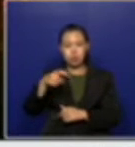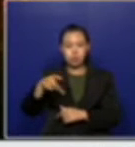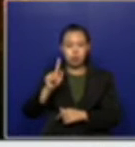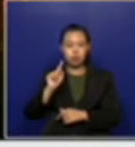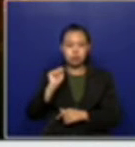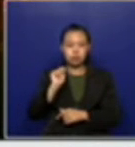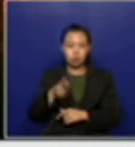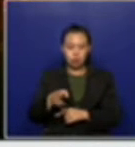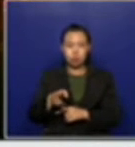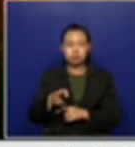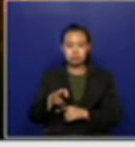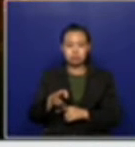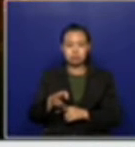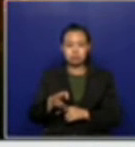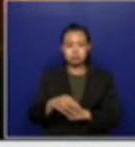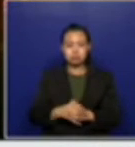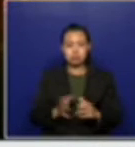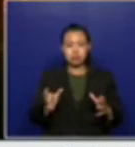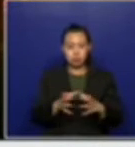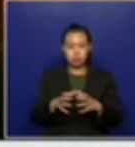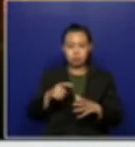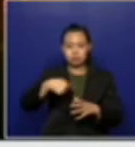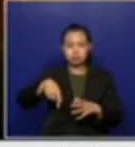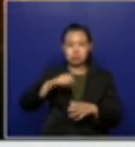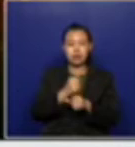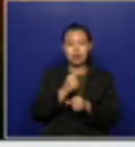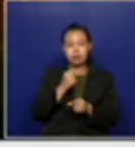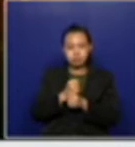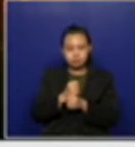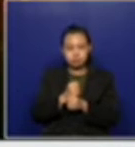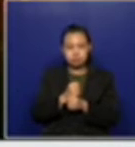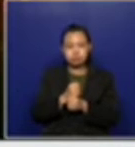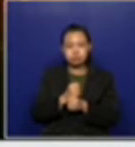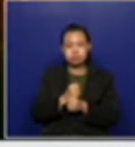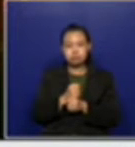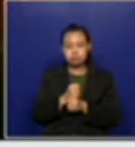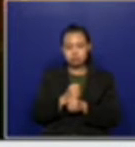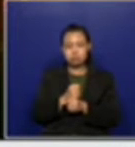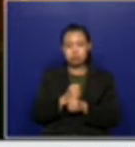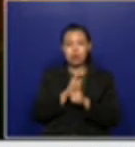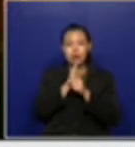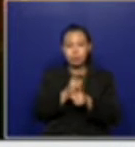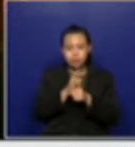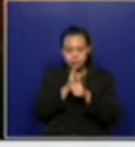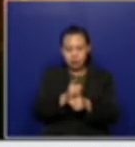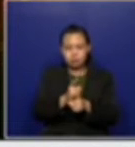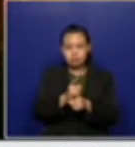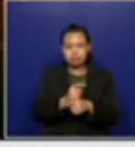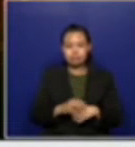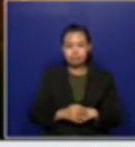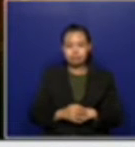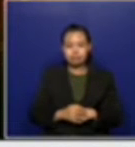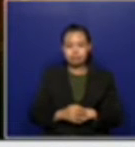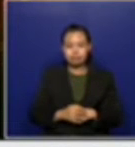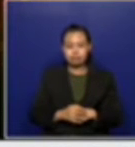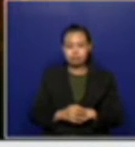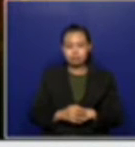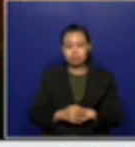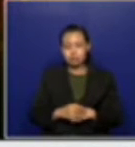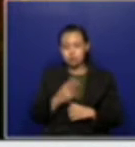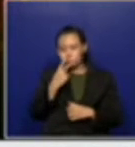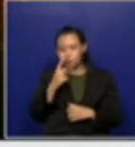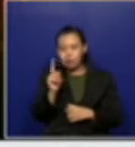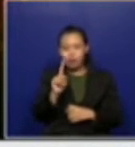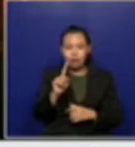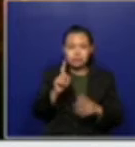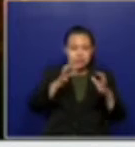ถูกกล่าวหาว่าเป็นสภารีโมทเป็นสภาตัวชงมีผลงานชิ้นหนึ่งที่เป็นชิ้นโบดำ